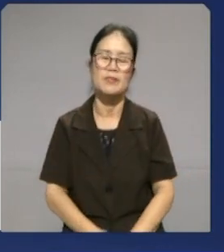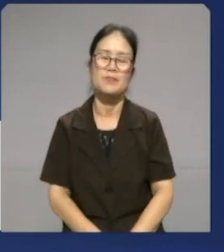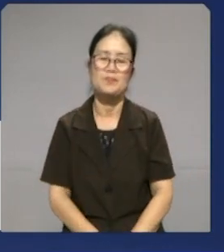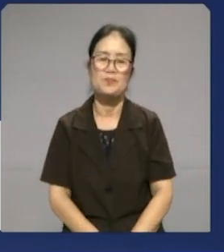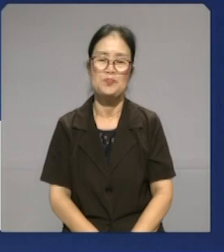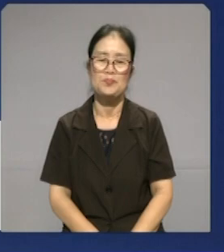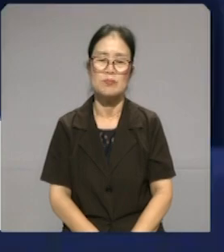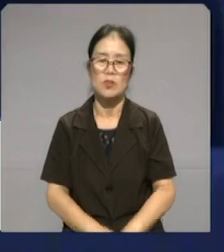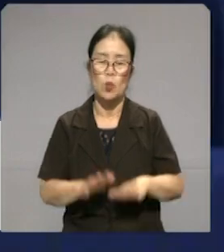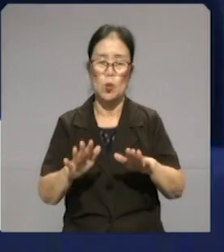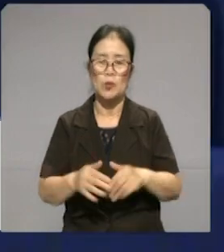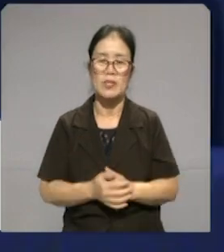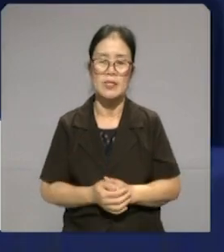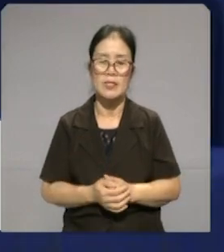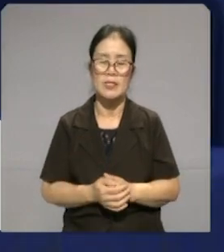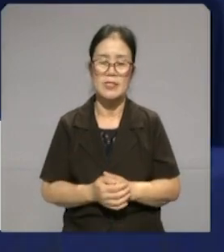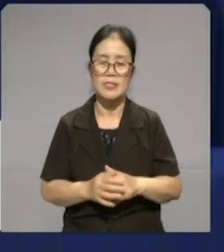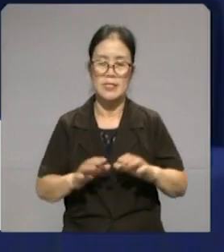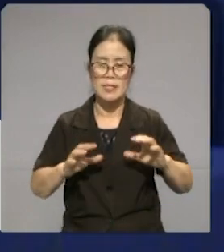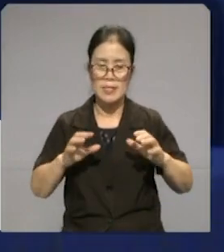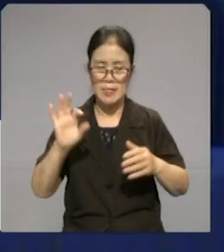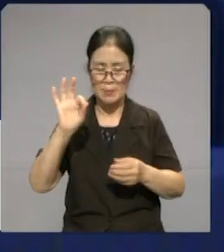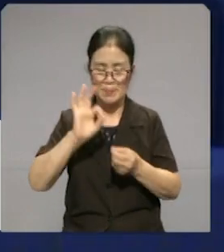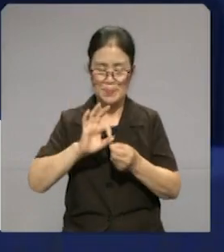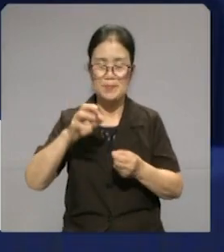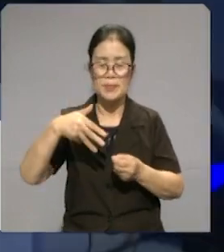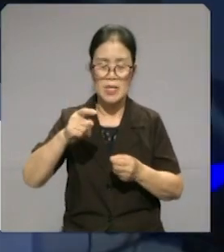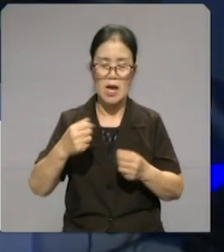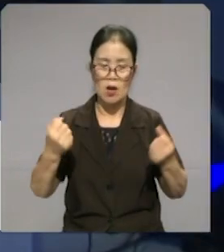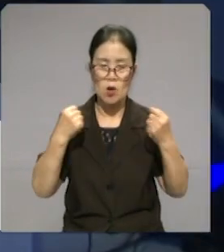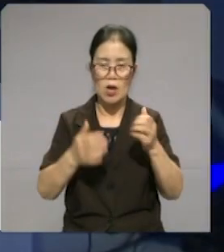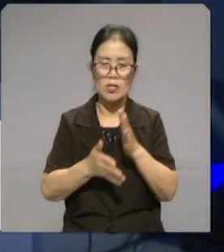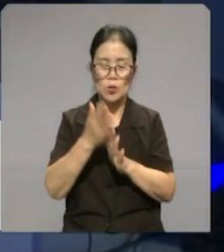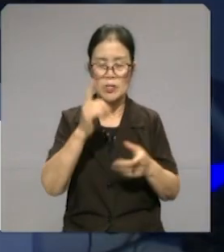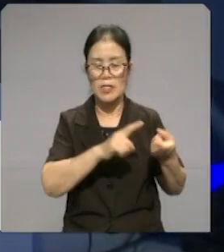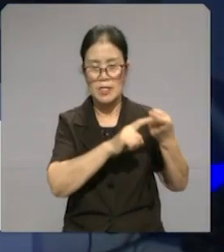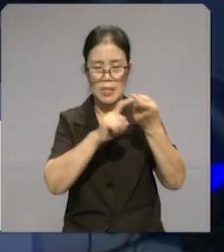오 시장은 오늘 DDP에서 열린 제10차 건강도시연맹